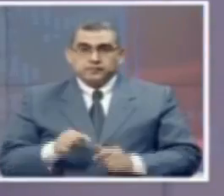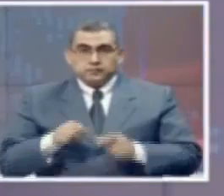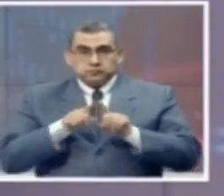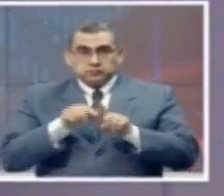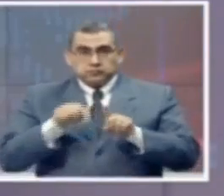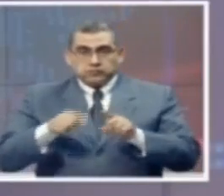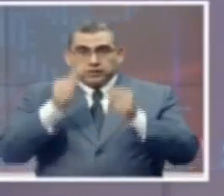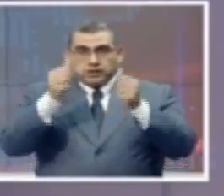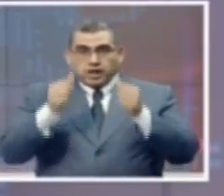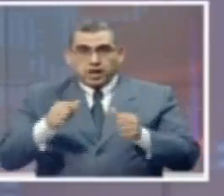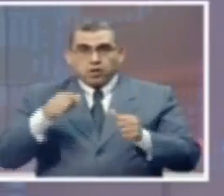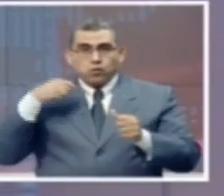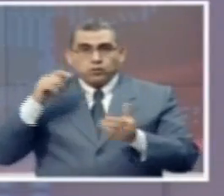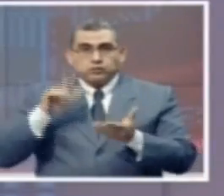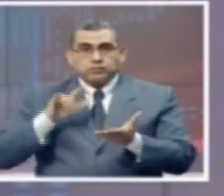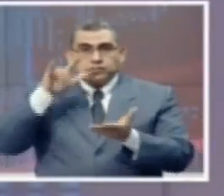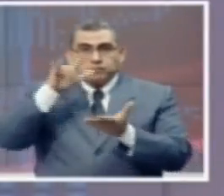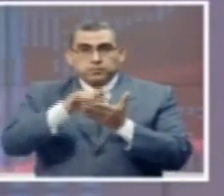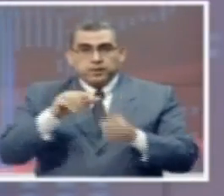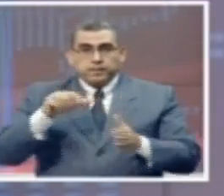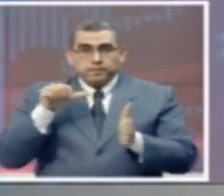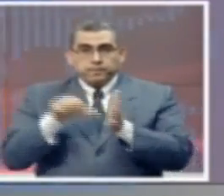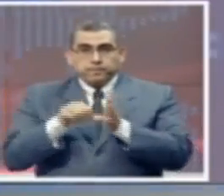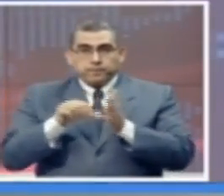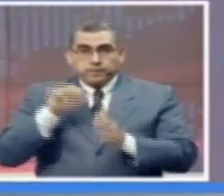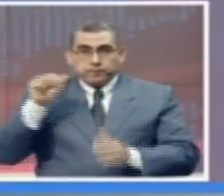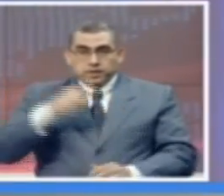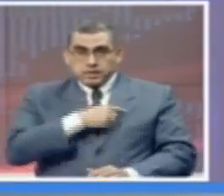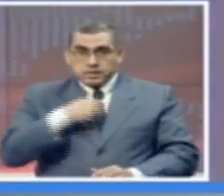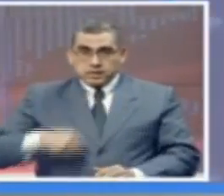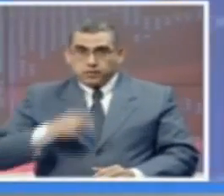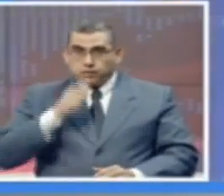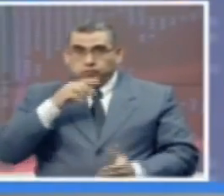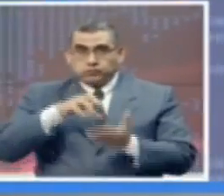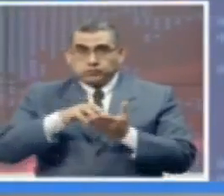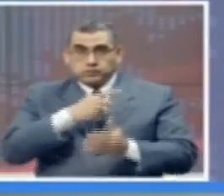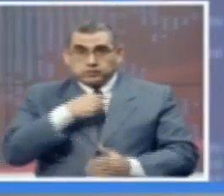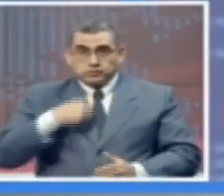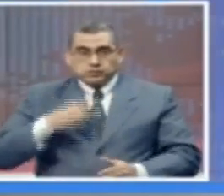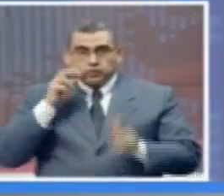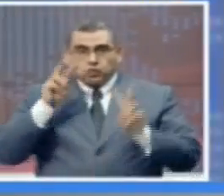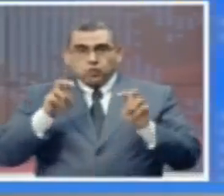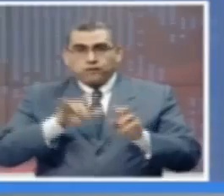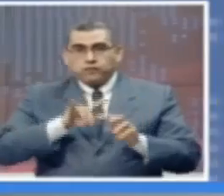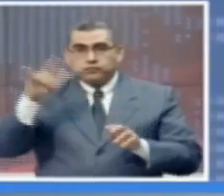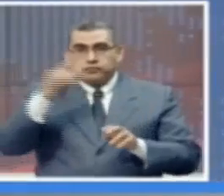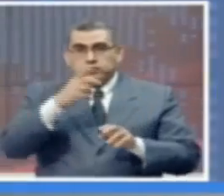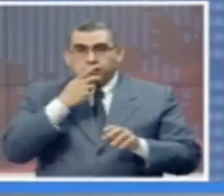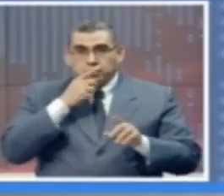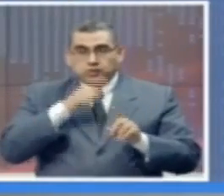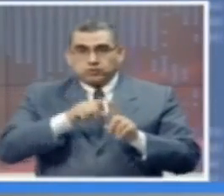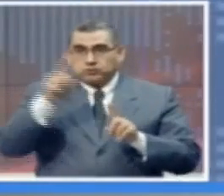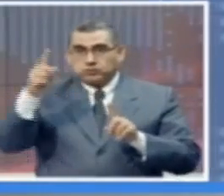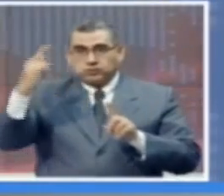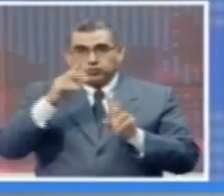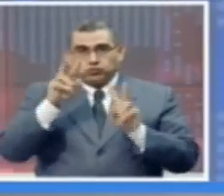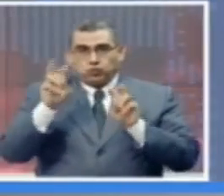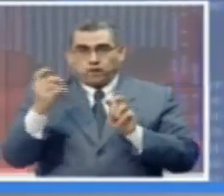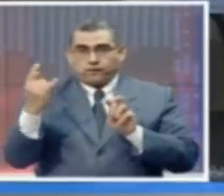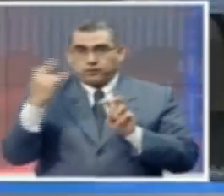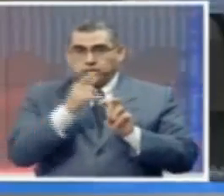يتزامن ذلك مع إعلان إدارة الطيران المدني في الصين أن بلادها ستواصل تعليق الرحلات الجوية من بريطانيا